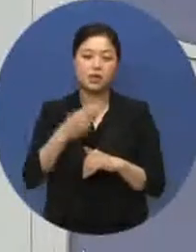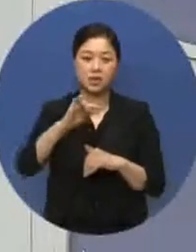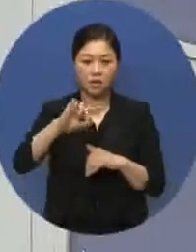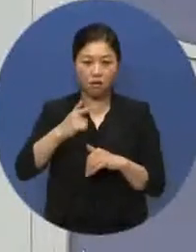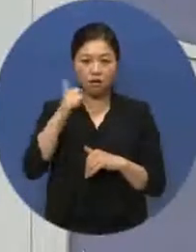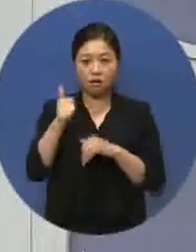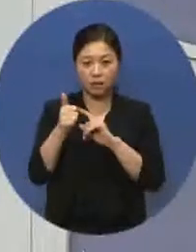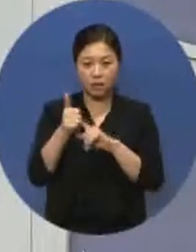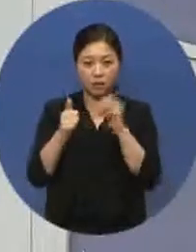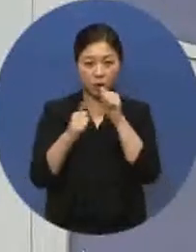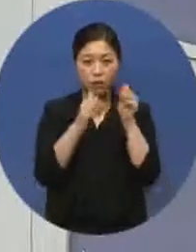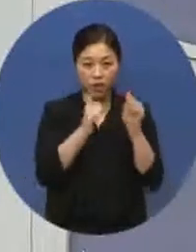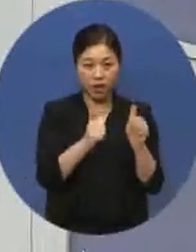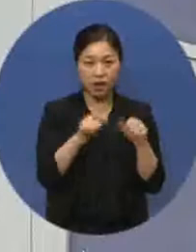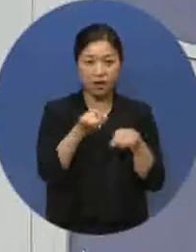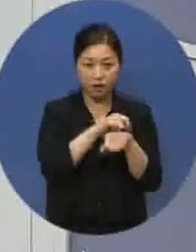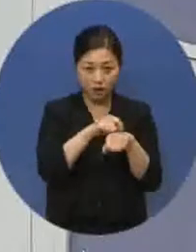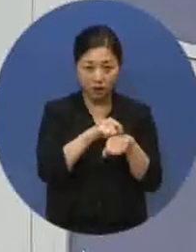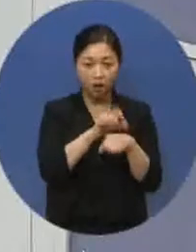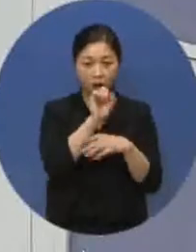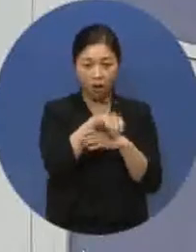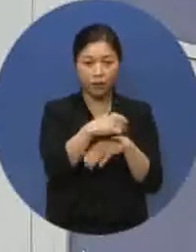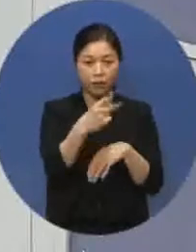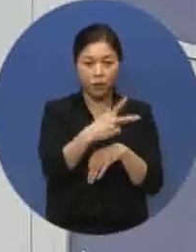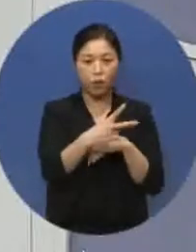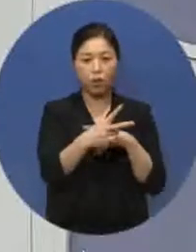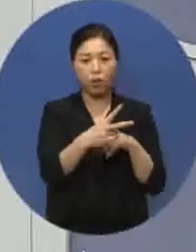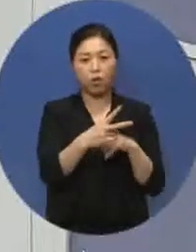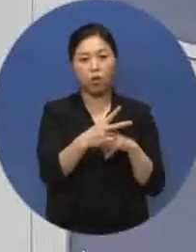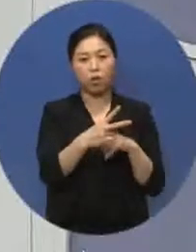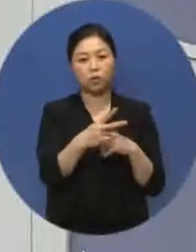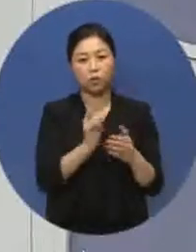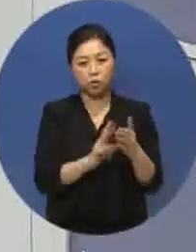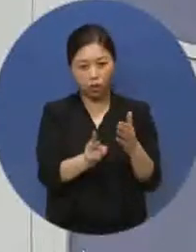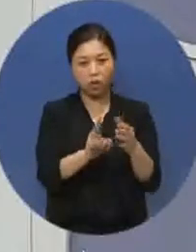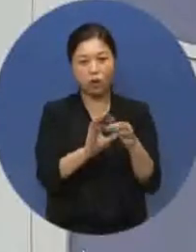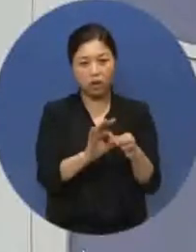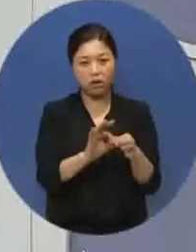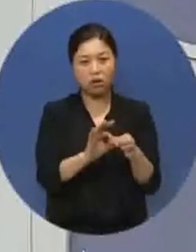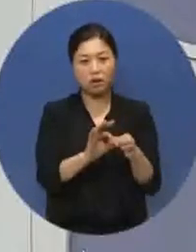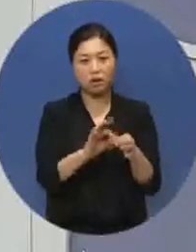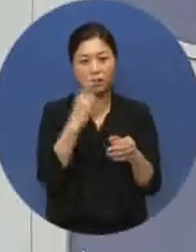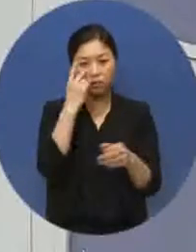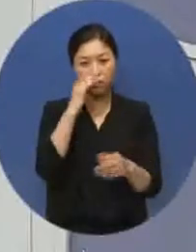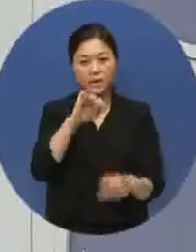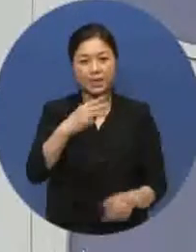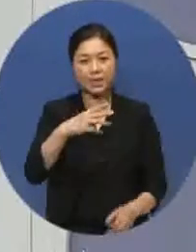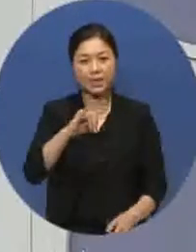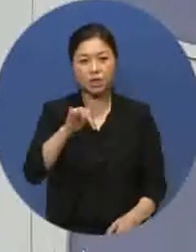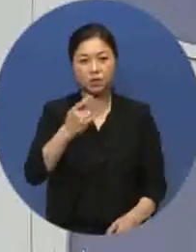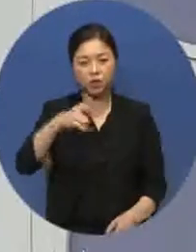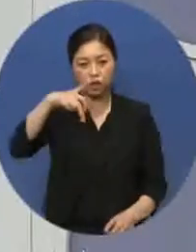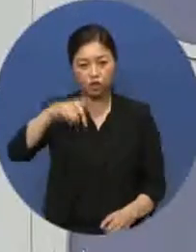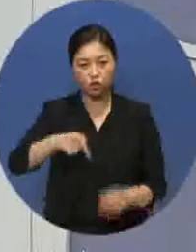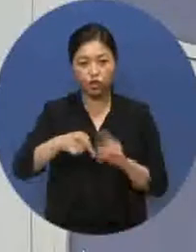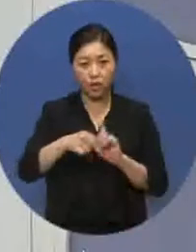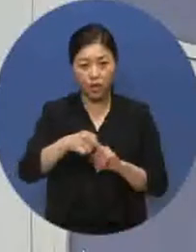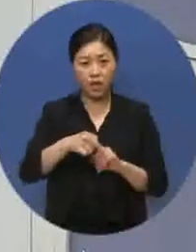또 특허의 전문 변호 철도 그 관련돼서 그 일리노이주의 변호사로서 활동하는 링컨